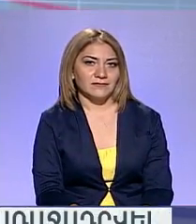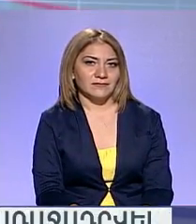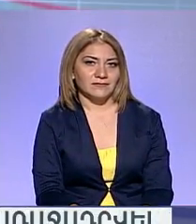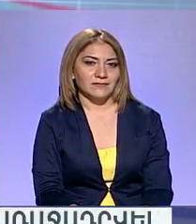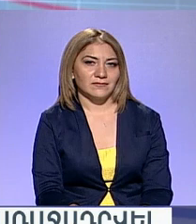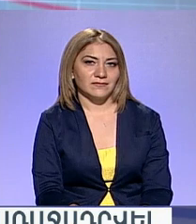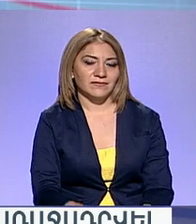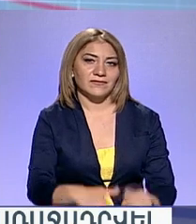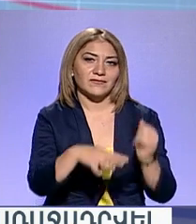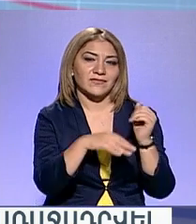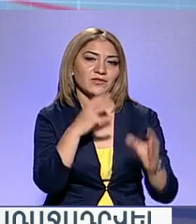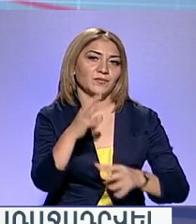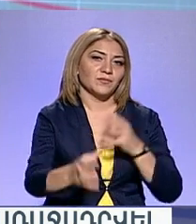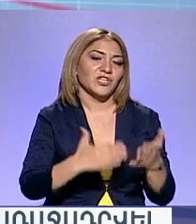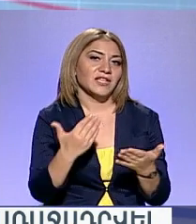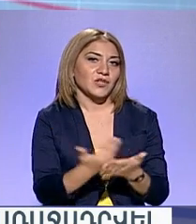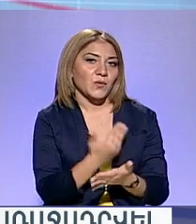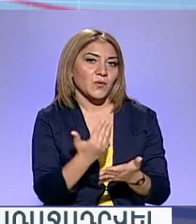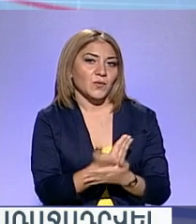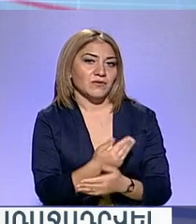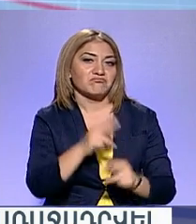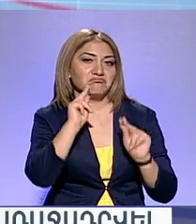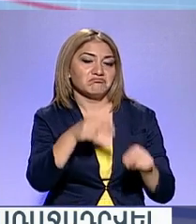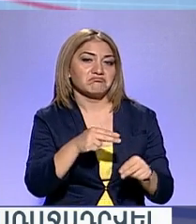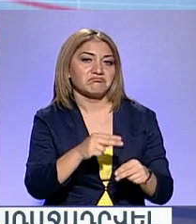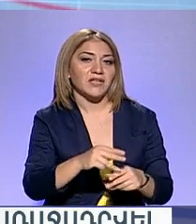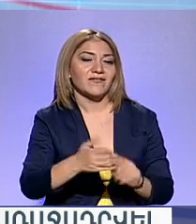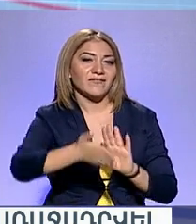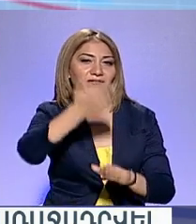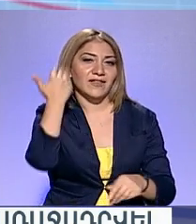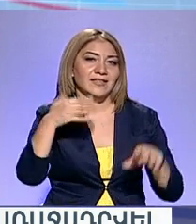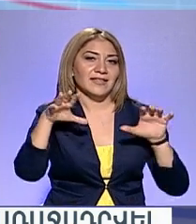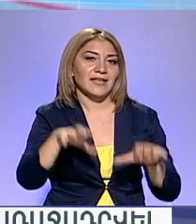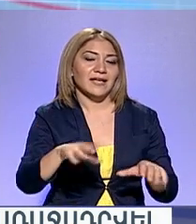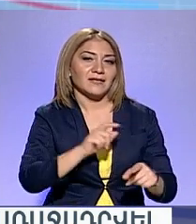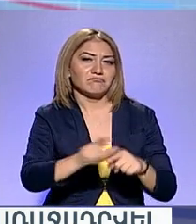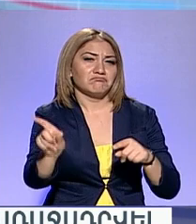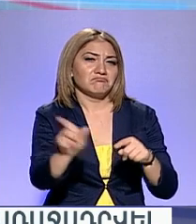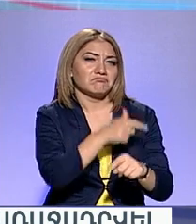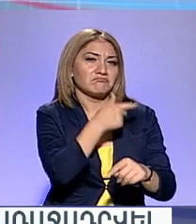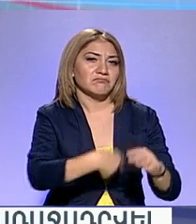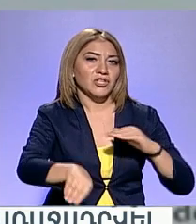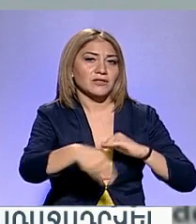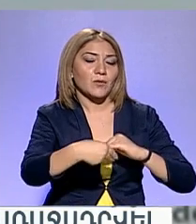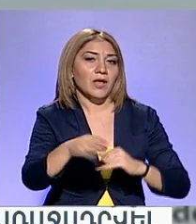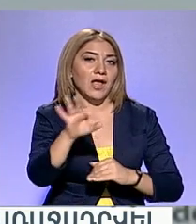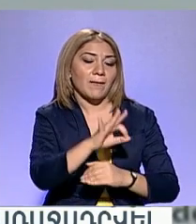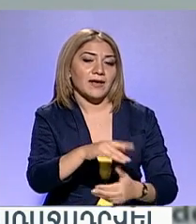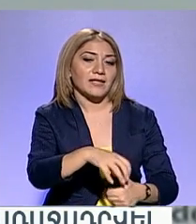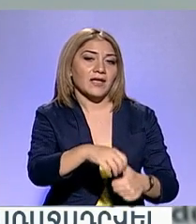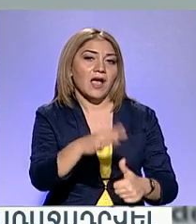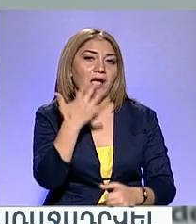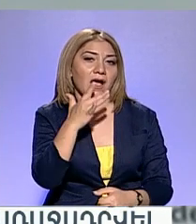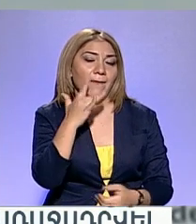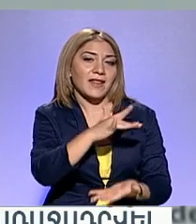Այս թողարկման վերջին լուրը միջազգային լրահոսից հերթական մեղադրանքները նախկին նախագահներին կոռուպցիայի համար, այս անգամ կենտրոնական